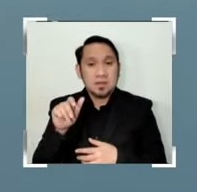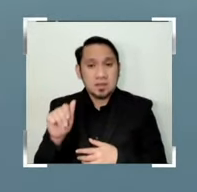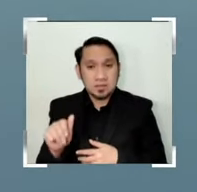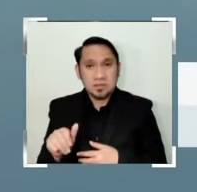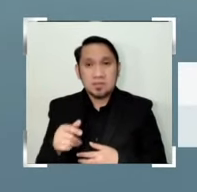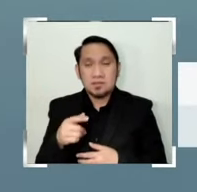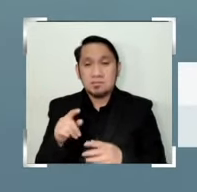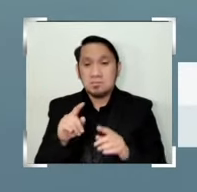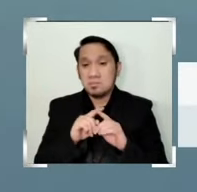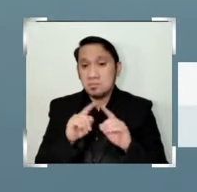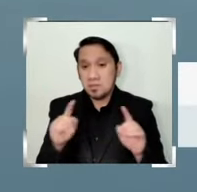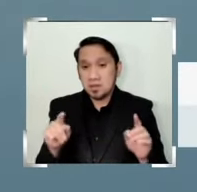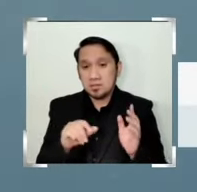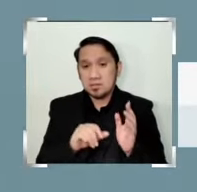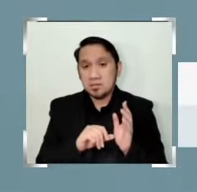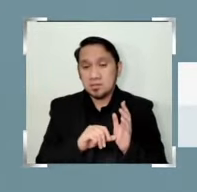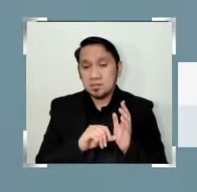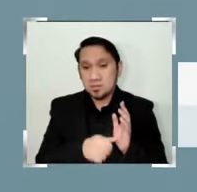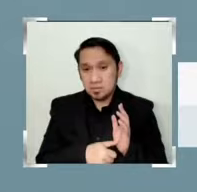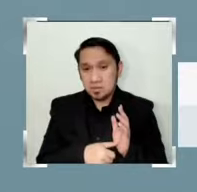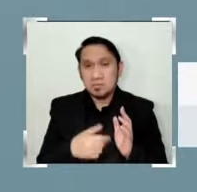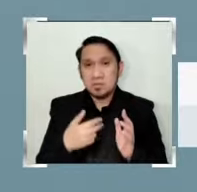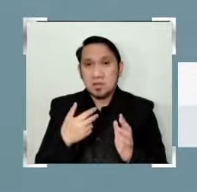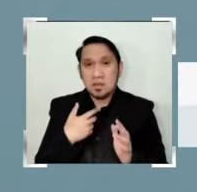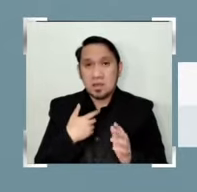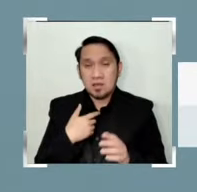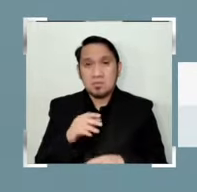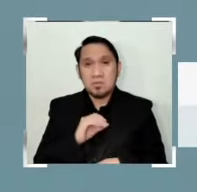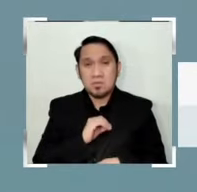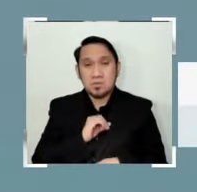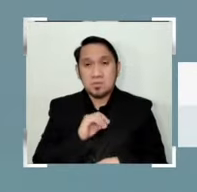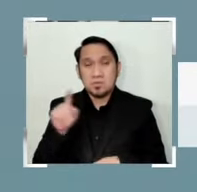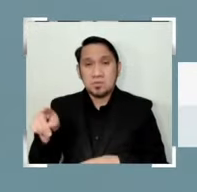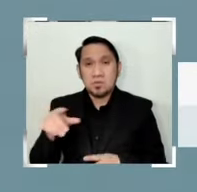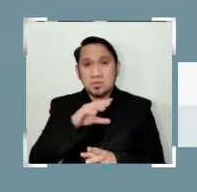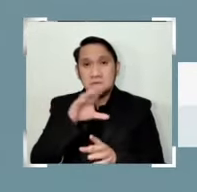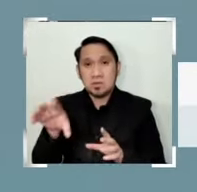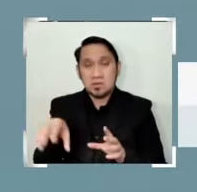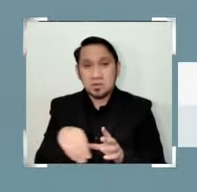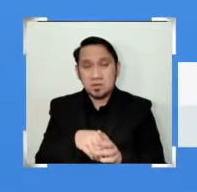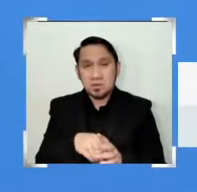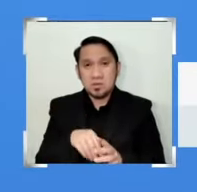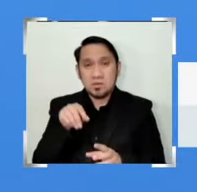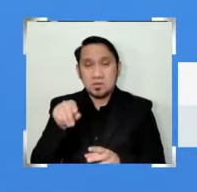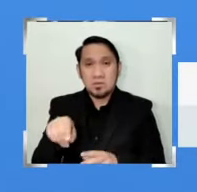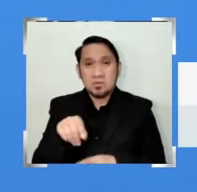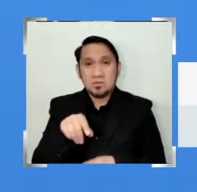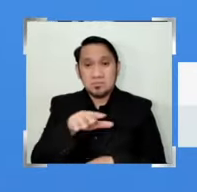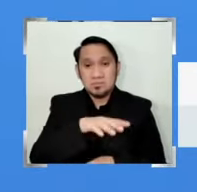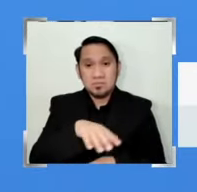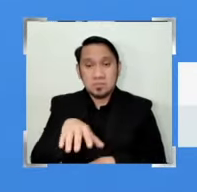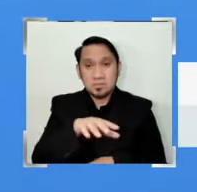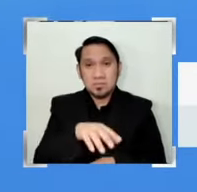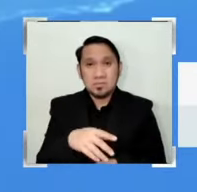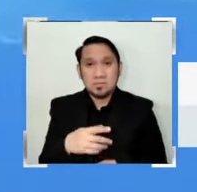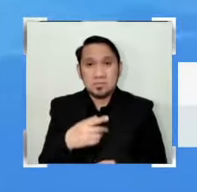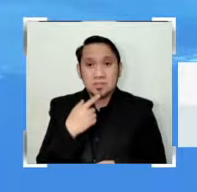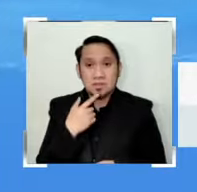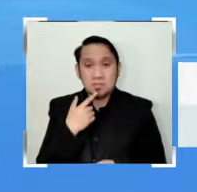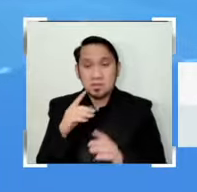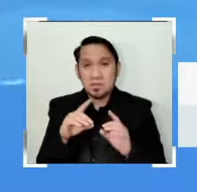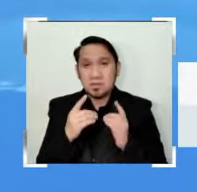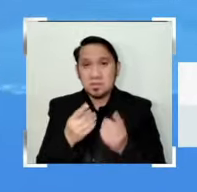na may suberenya sila sa Spratlys kung saan bahagi ang Pag-asa, Ayungin Shoal at Panganiban Reef. Ayon sa DFA, umabot na